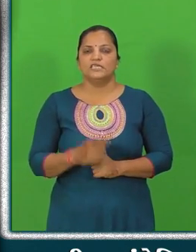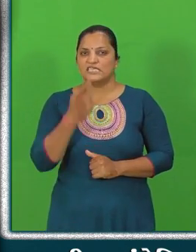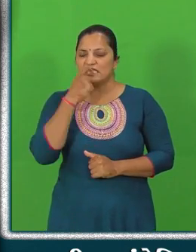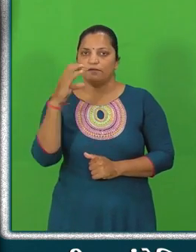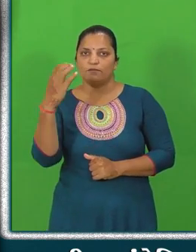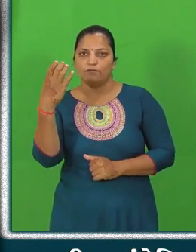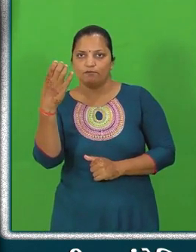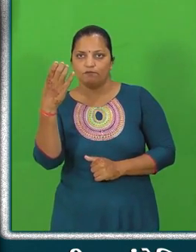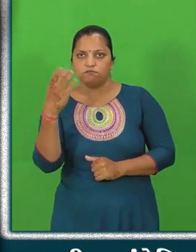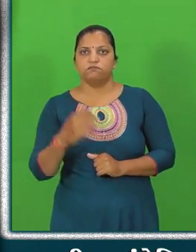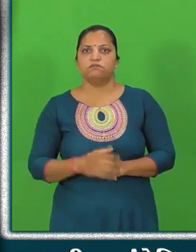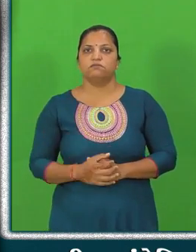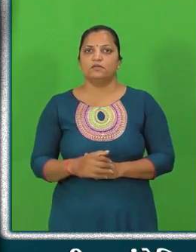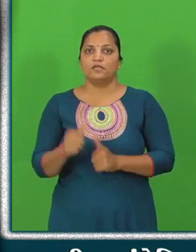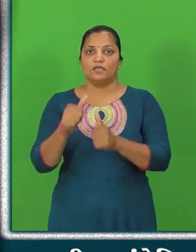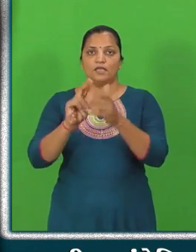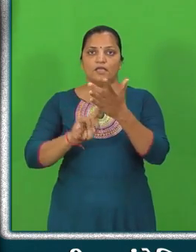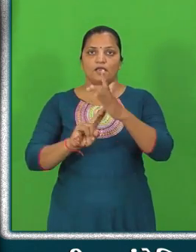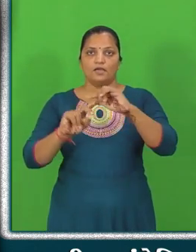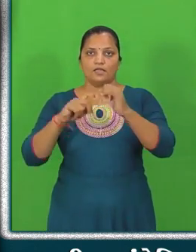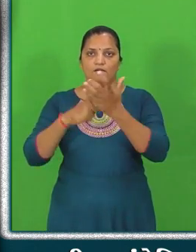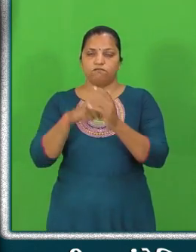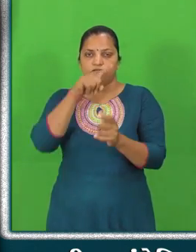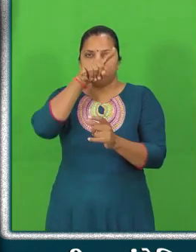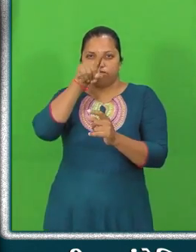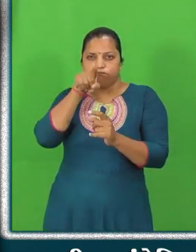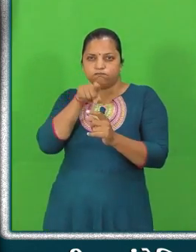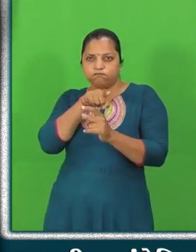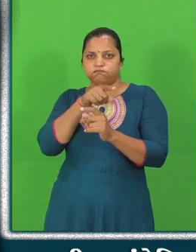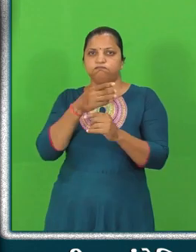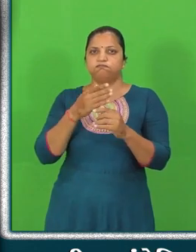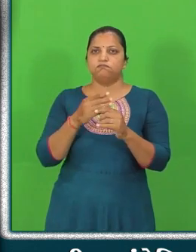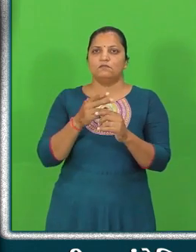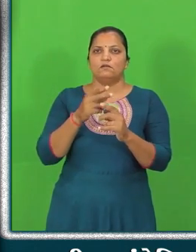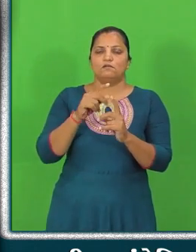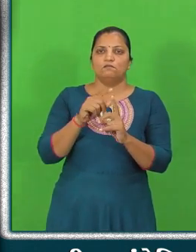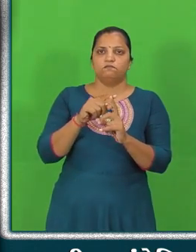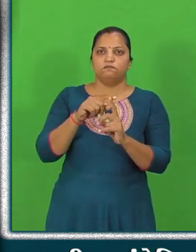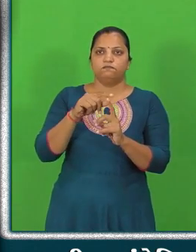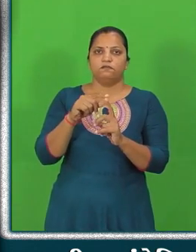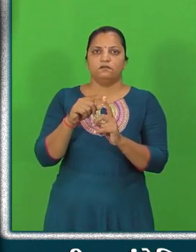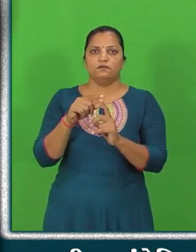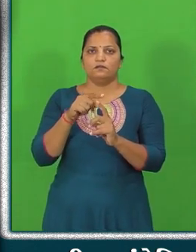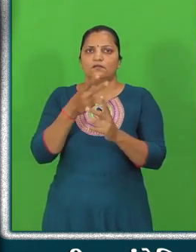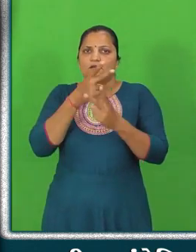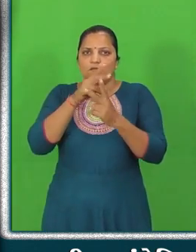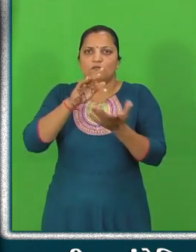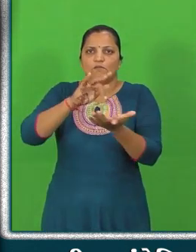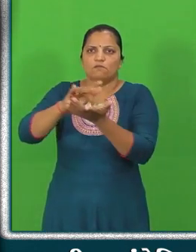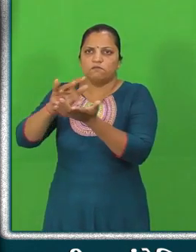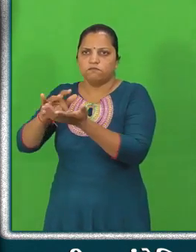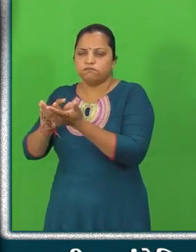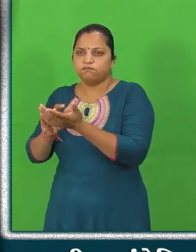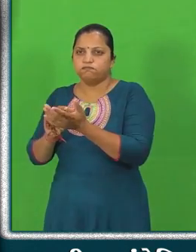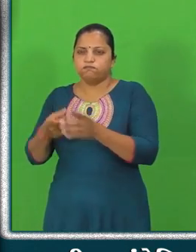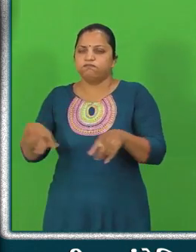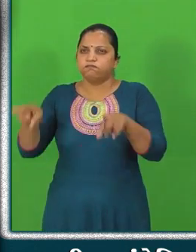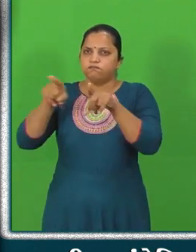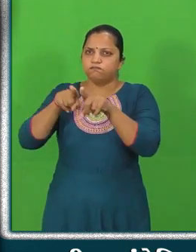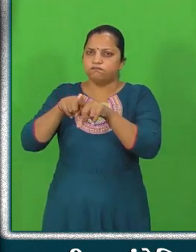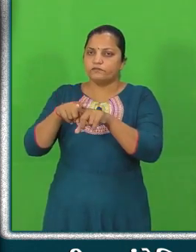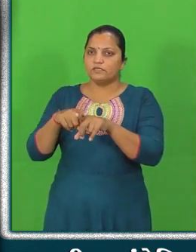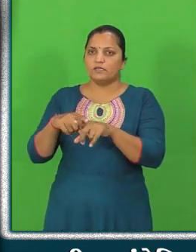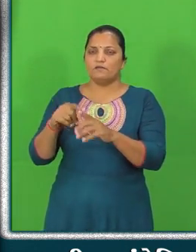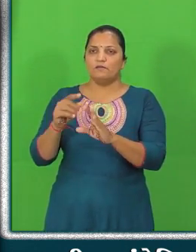નાના દર્પણ મુખવાળા અંતર્ગોળ અરીસાની સામે વસ્તુને જુદા જુદા સ્થાને મૂકીએ ત્યારે એમાંથી મળતું